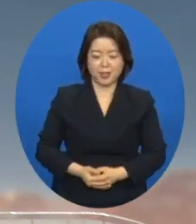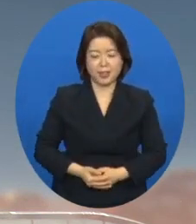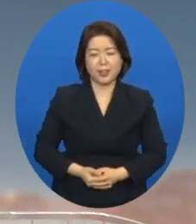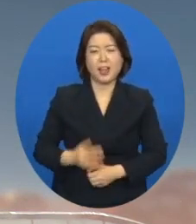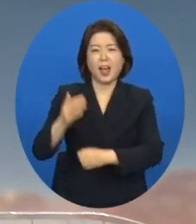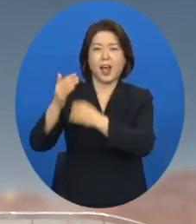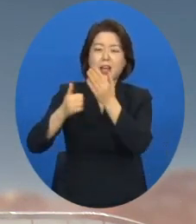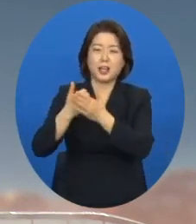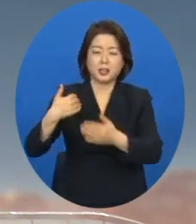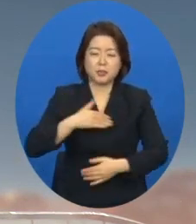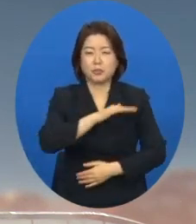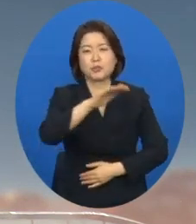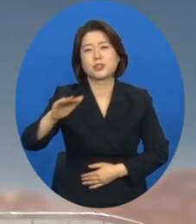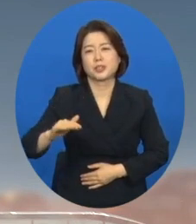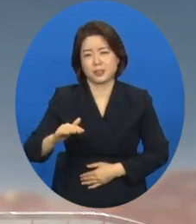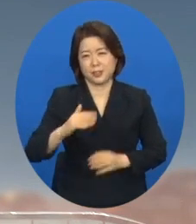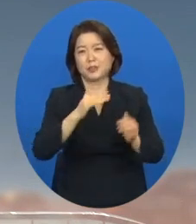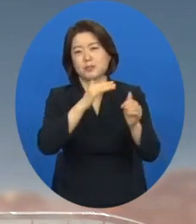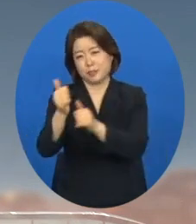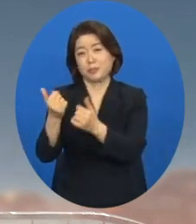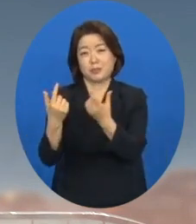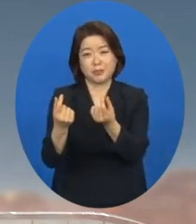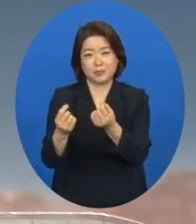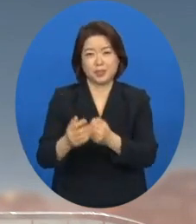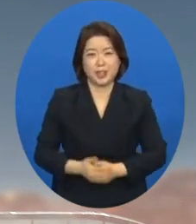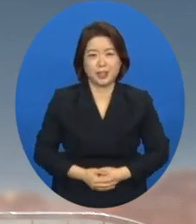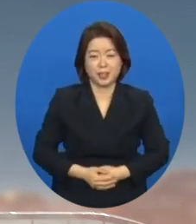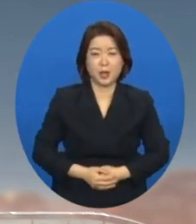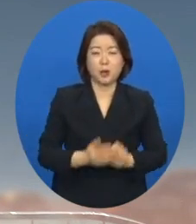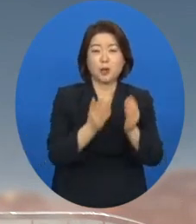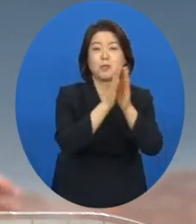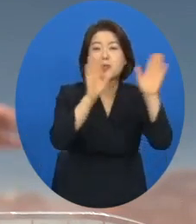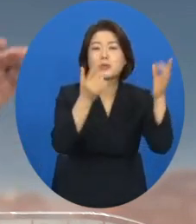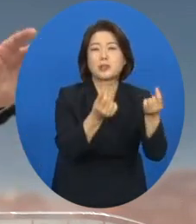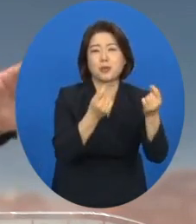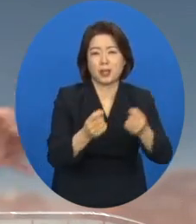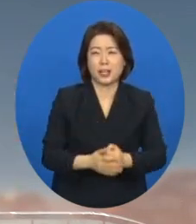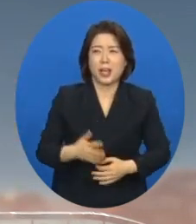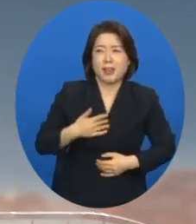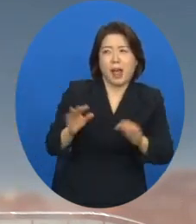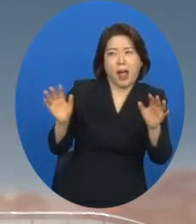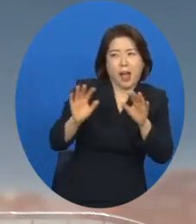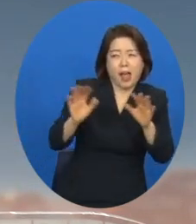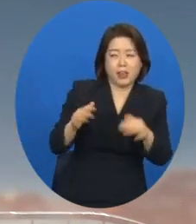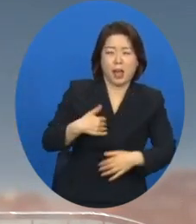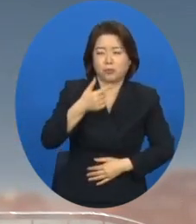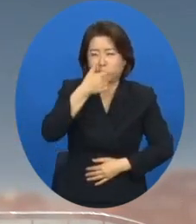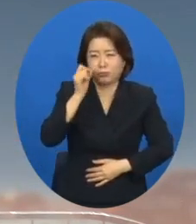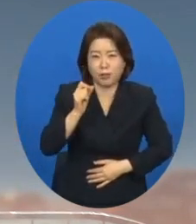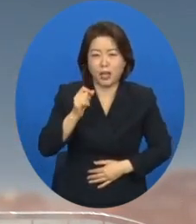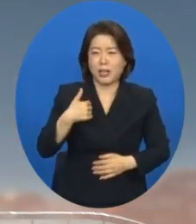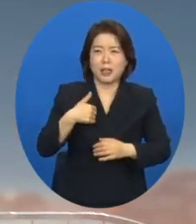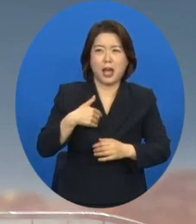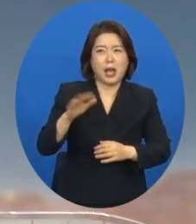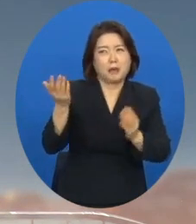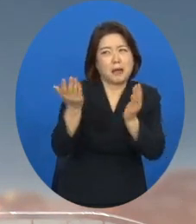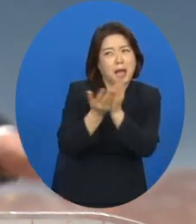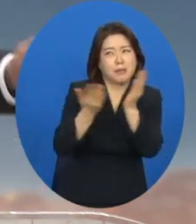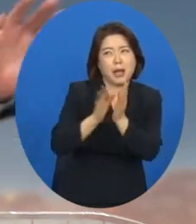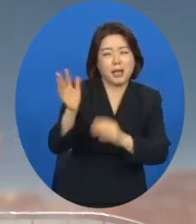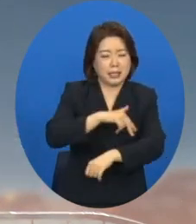하나님이 저와 여러분을 부르신 겁니다. 마치 모세와 같다는 거예요. 하나님 저는 못합니다. 저는 부족합니다. 보낼 만한 사람